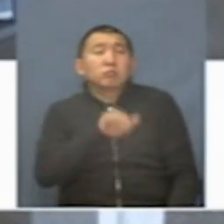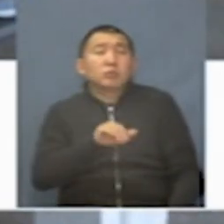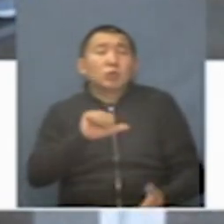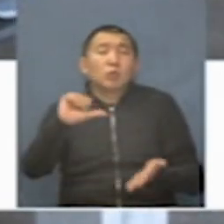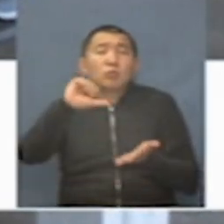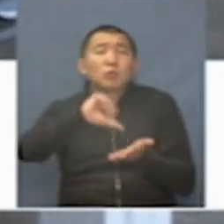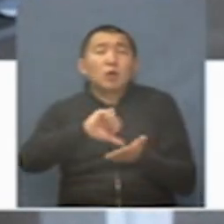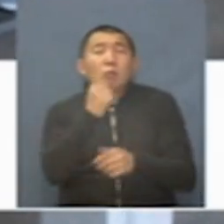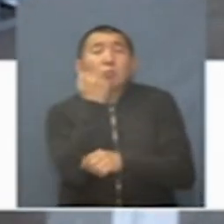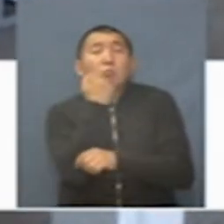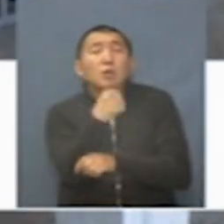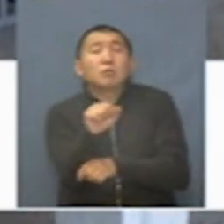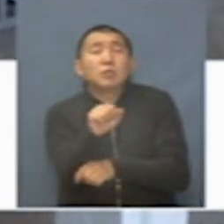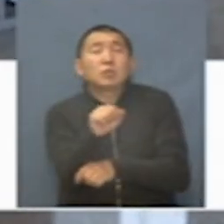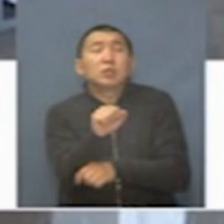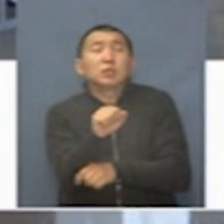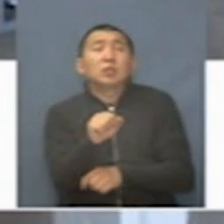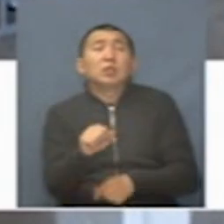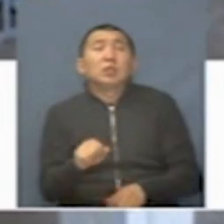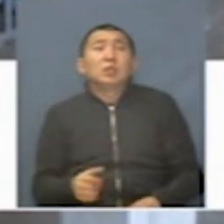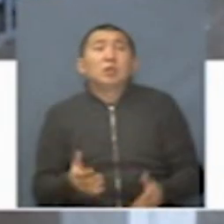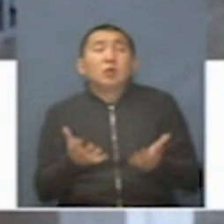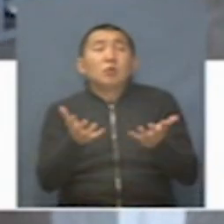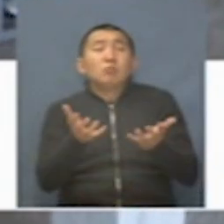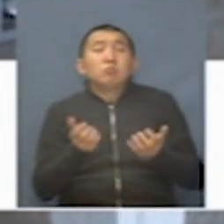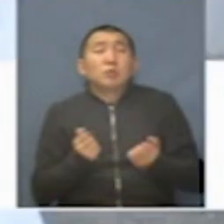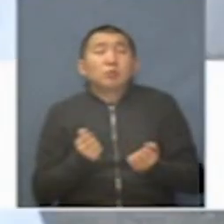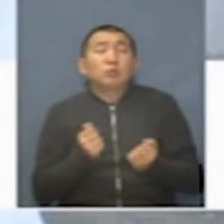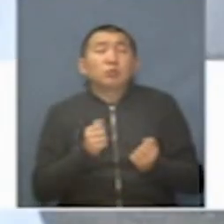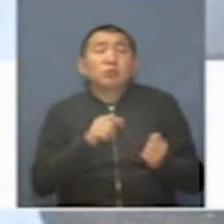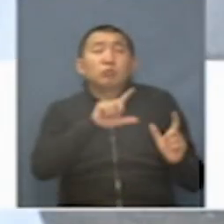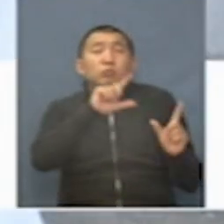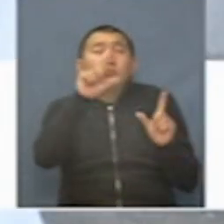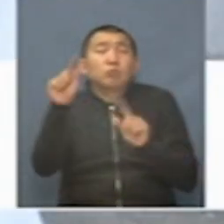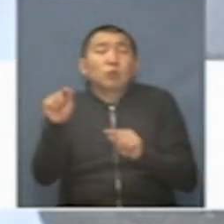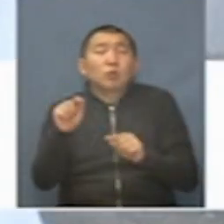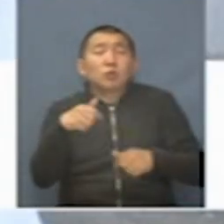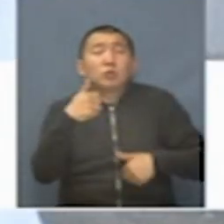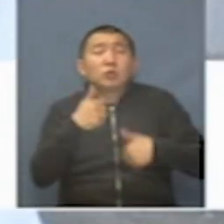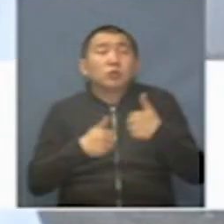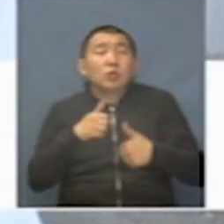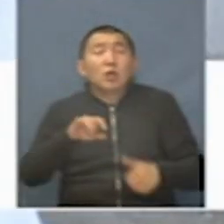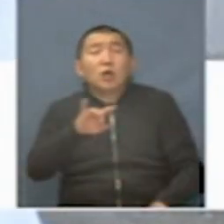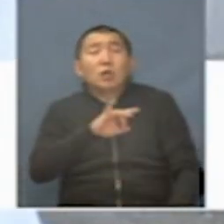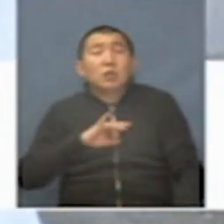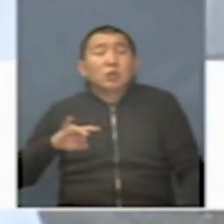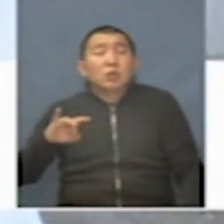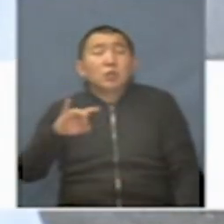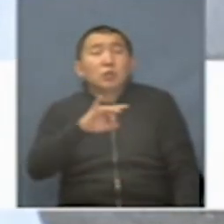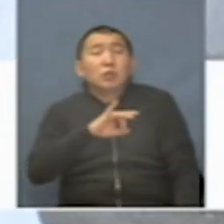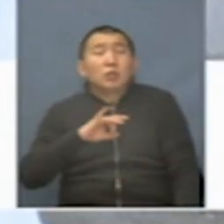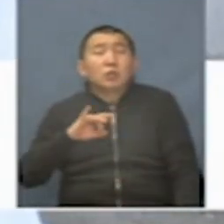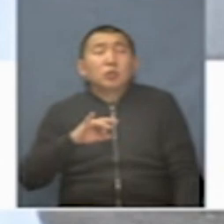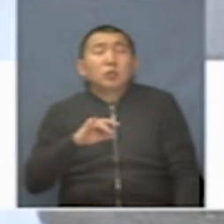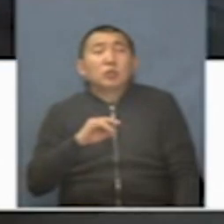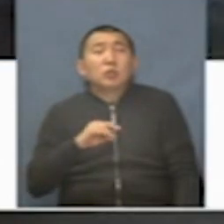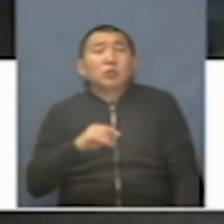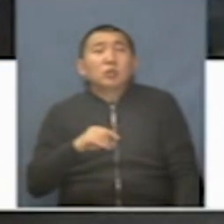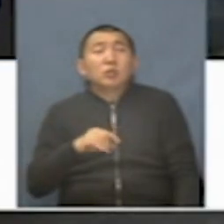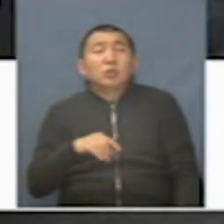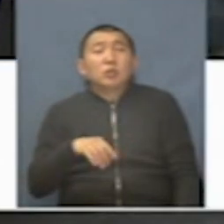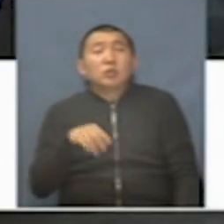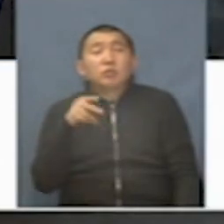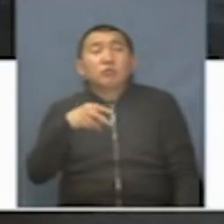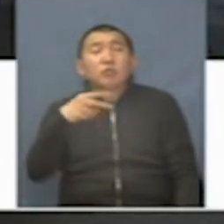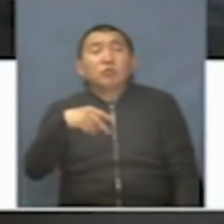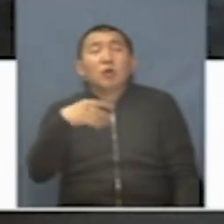Победители получат ценную возможность представить свой регион на республиканском уровне на чемпионате WorldSkills Казахстан 2024, который